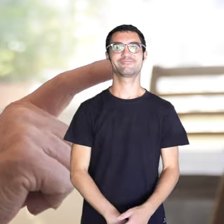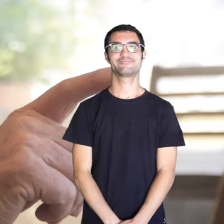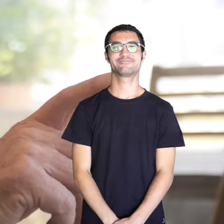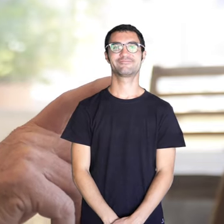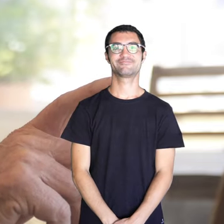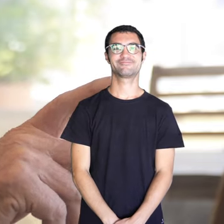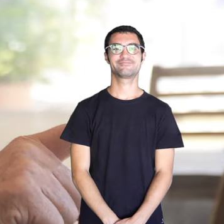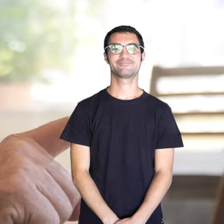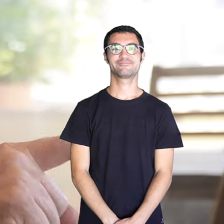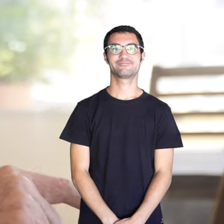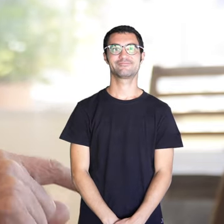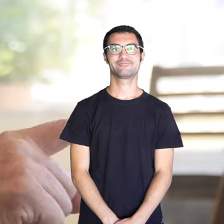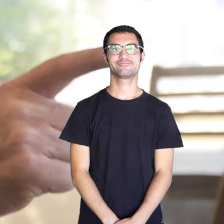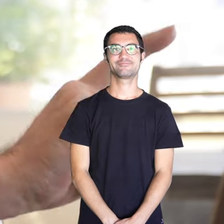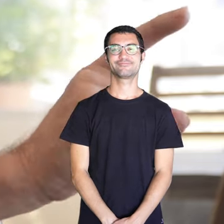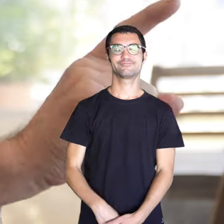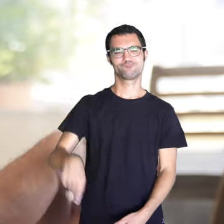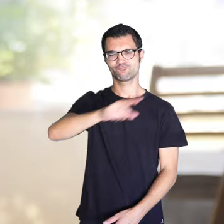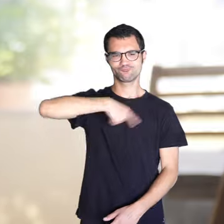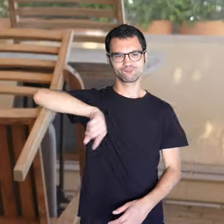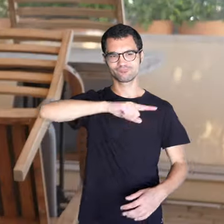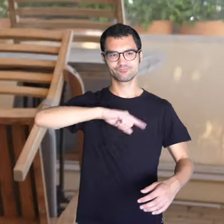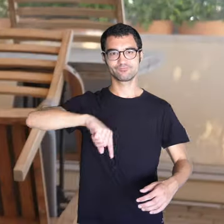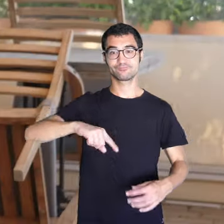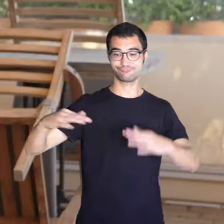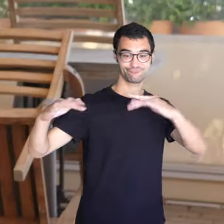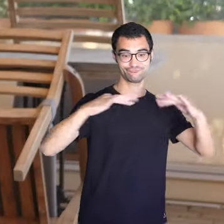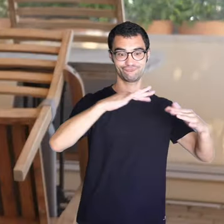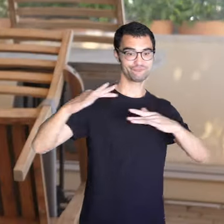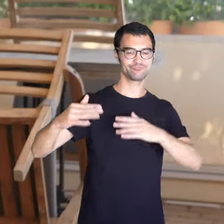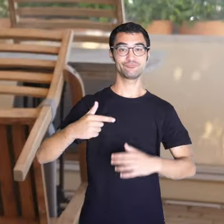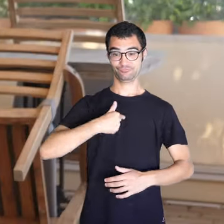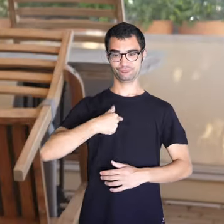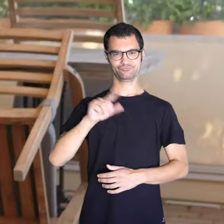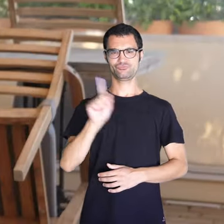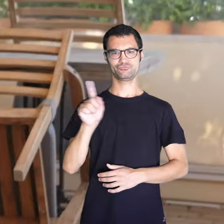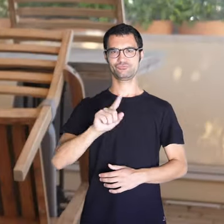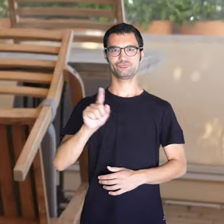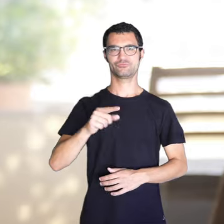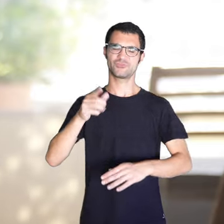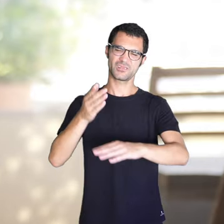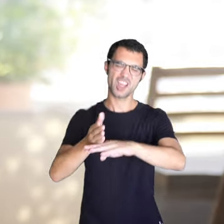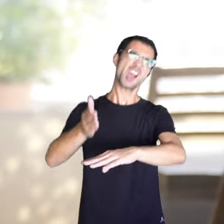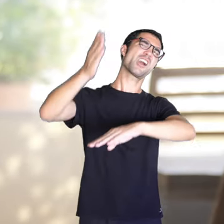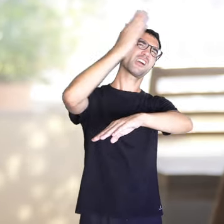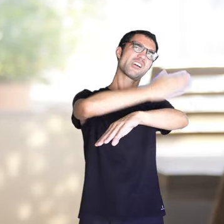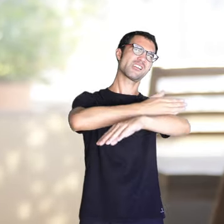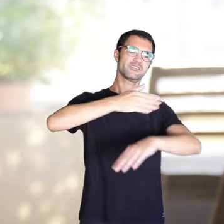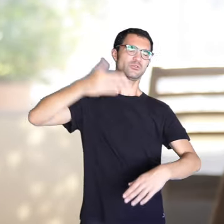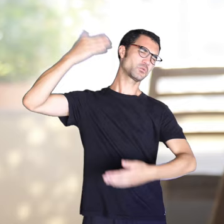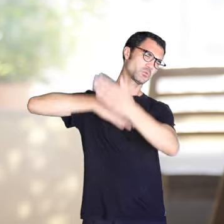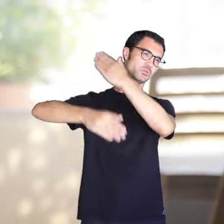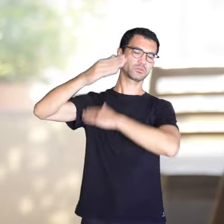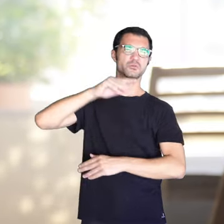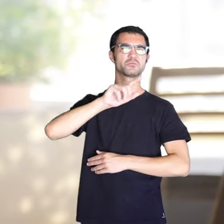Aquest partit de no el vaig fer jo, i això era antes de jo fer les festes. Era el 63